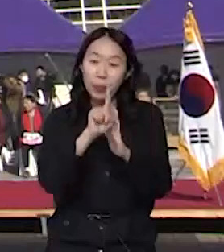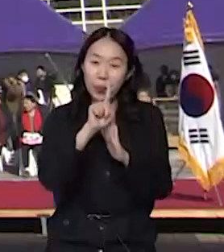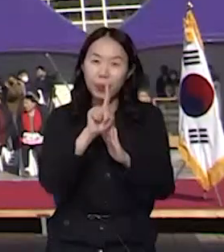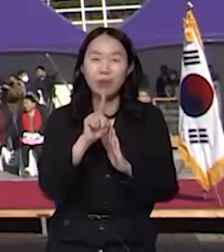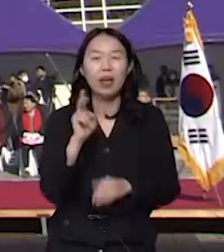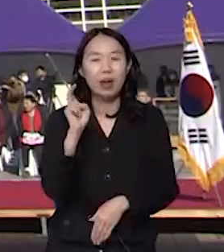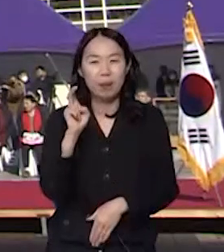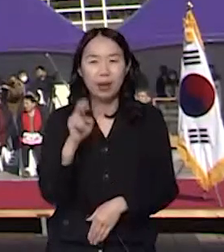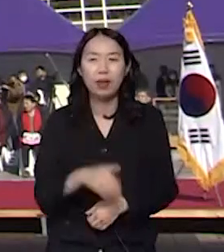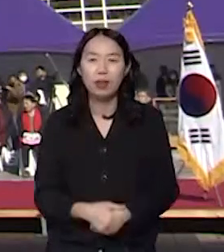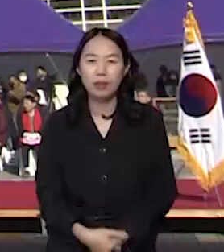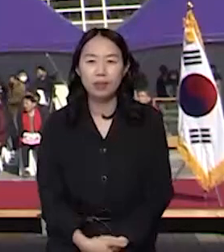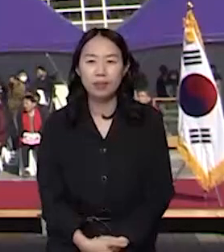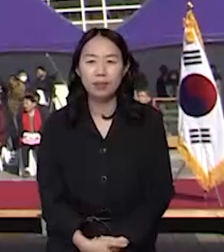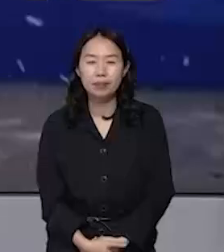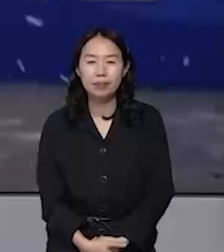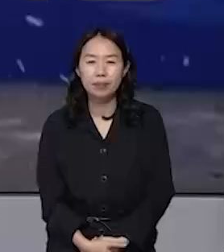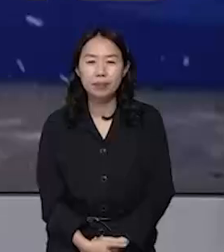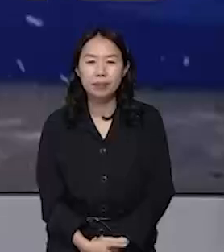보입니다.